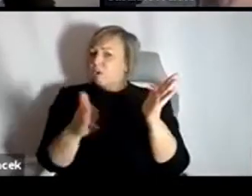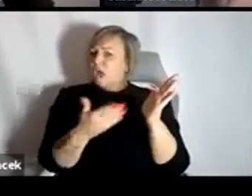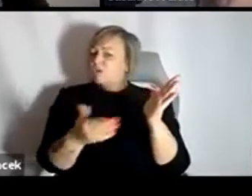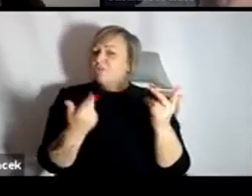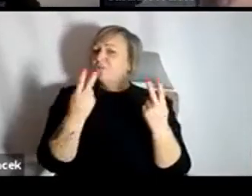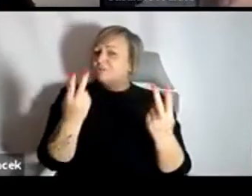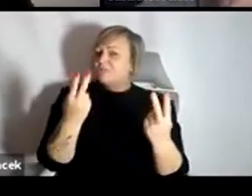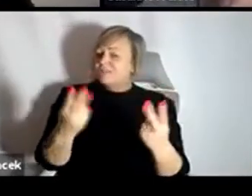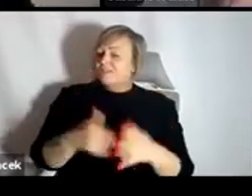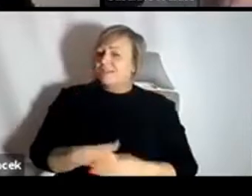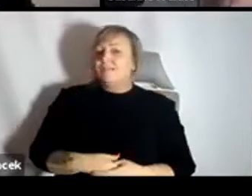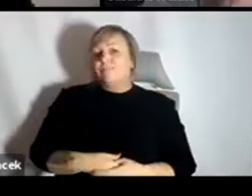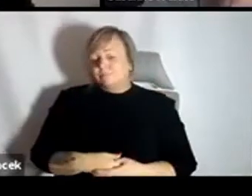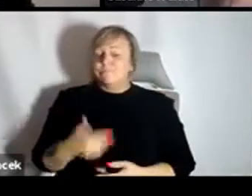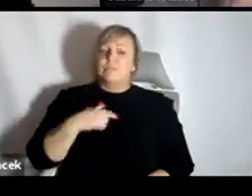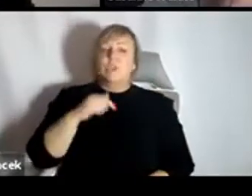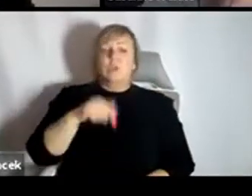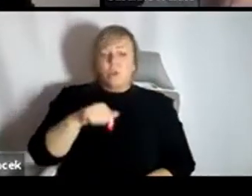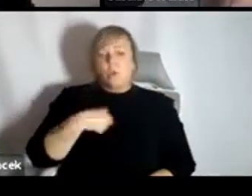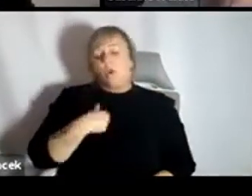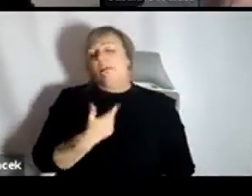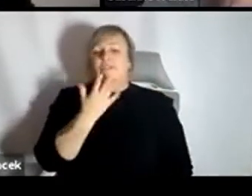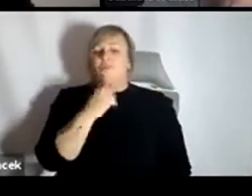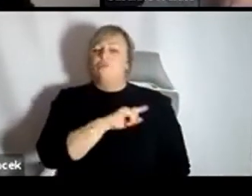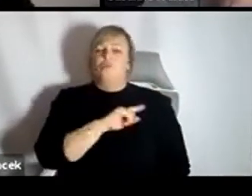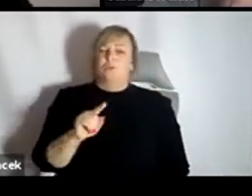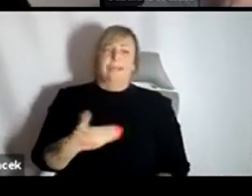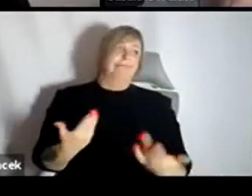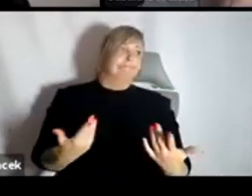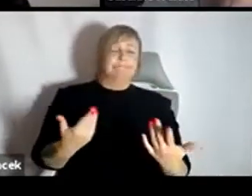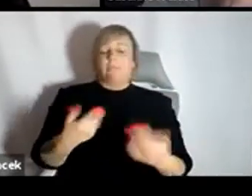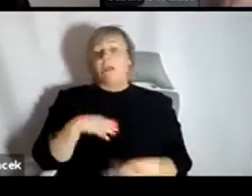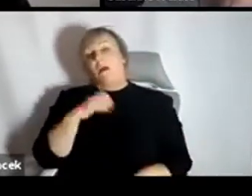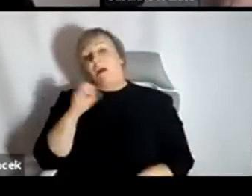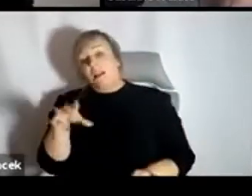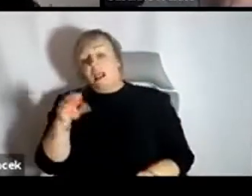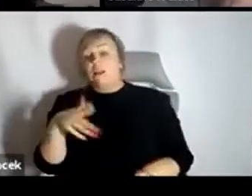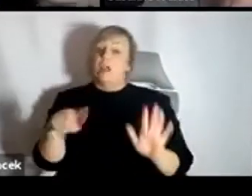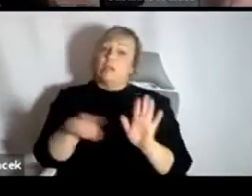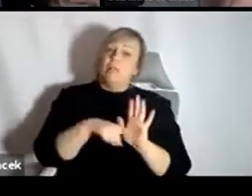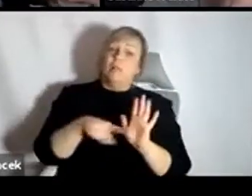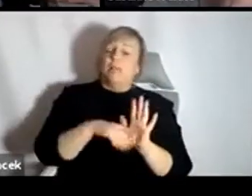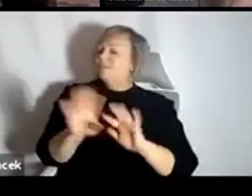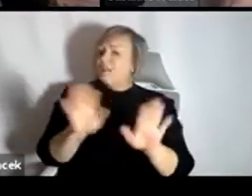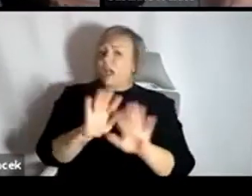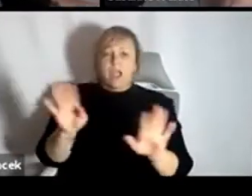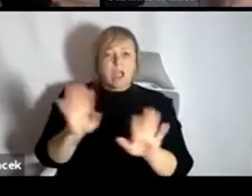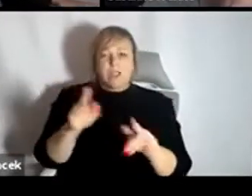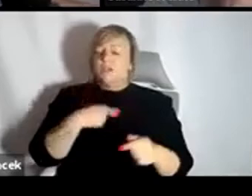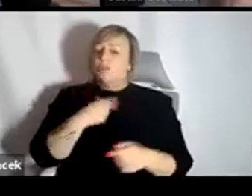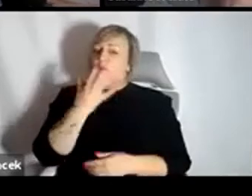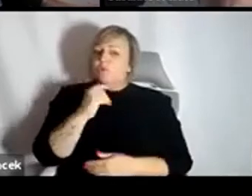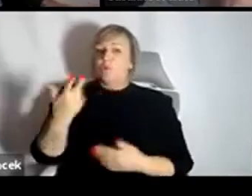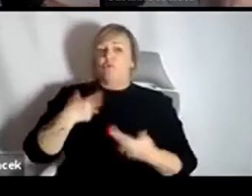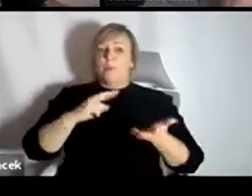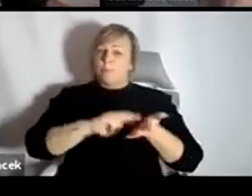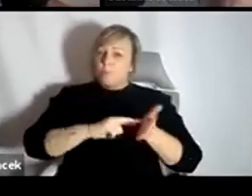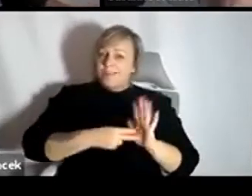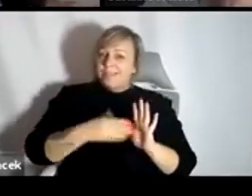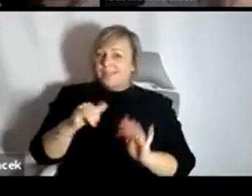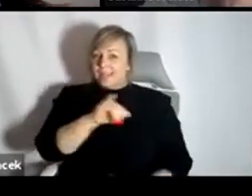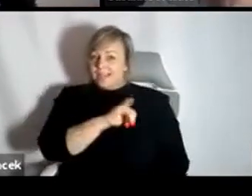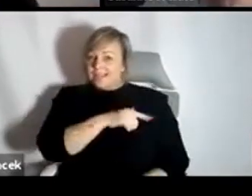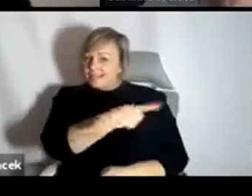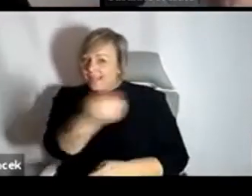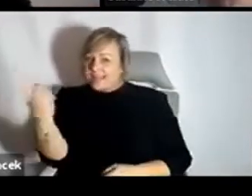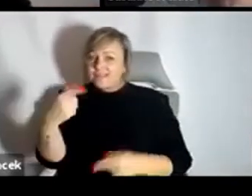das Klagelied ökonomischer Sachzwänge dieser Fußballindustrie einstimmen, sondern vielmehr im Gegenteil die Politik und Interessen der